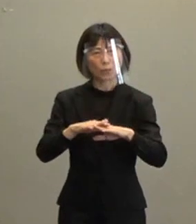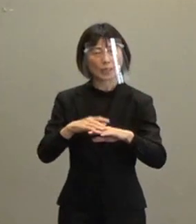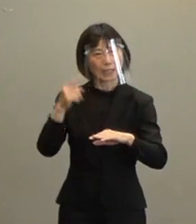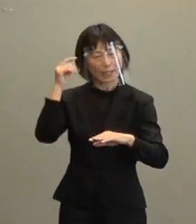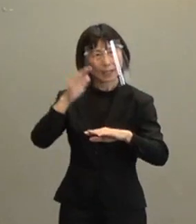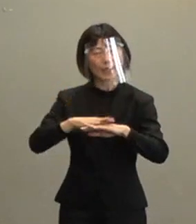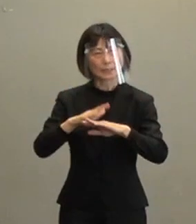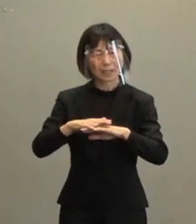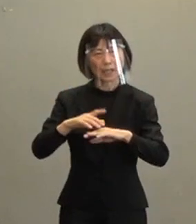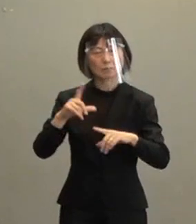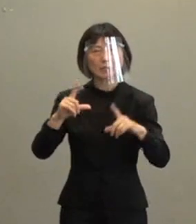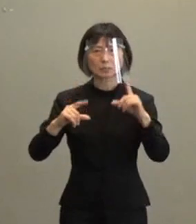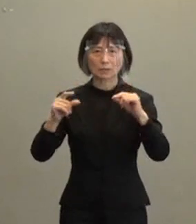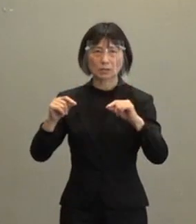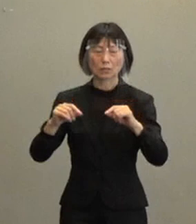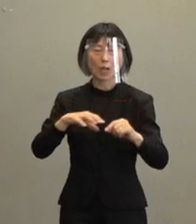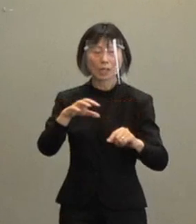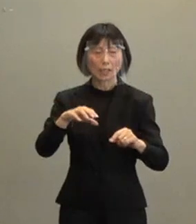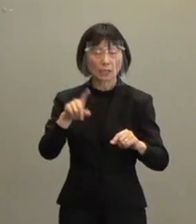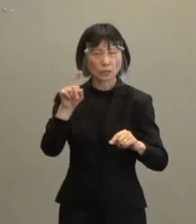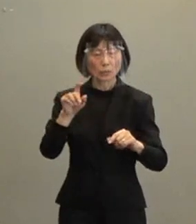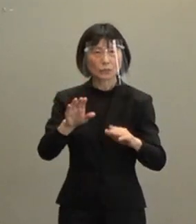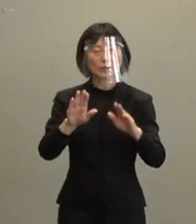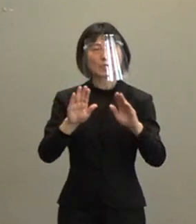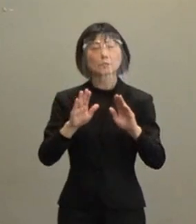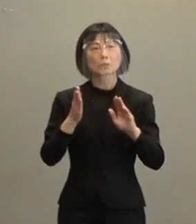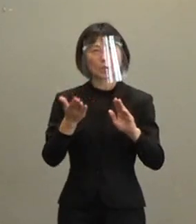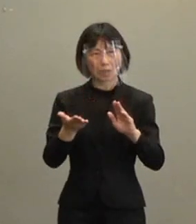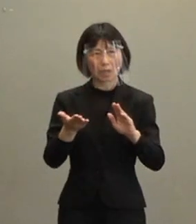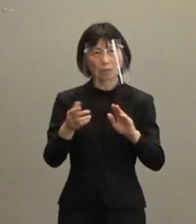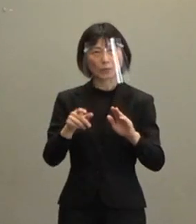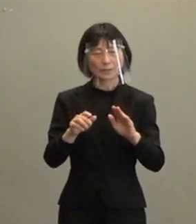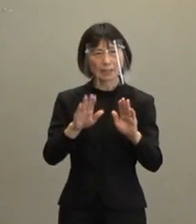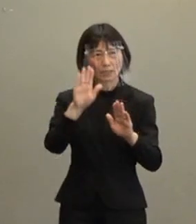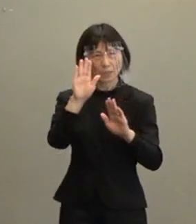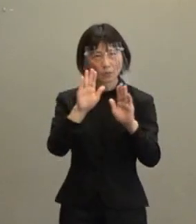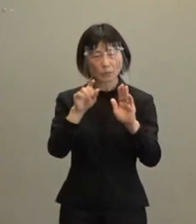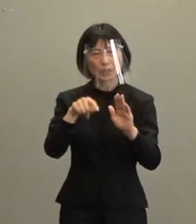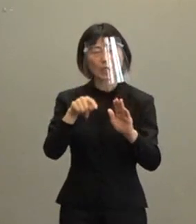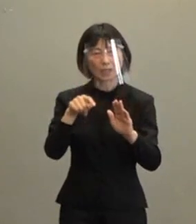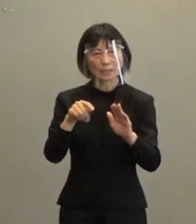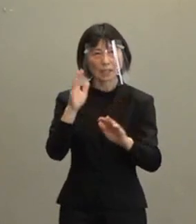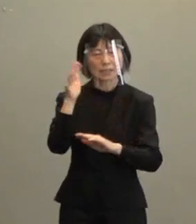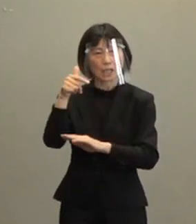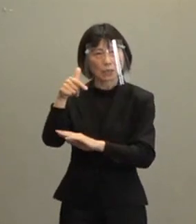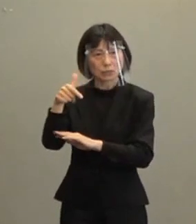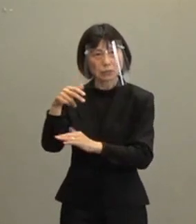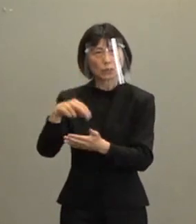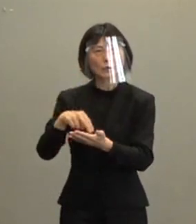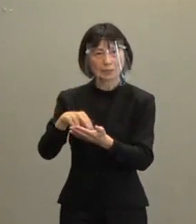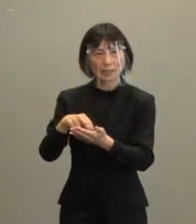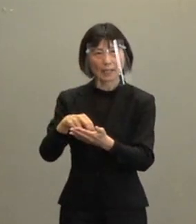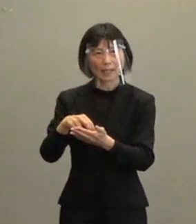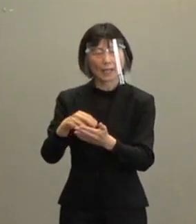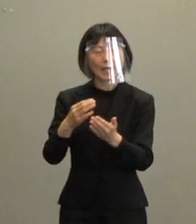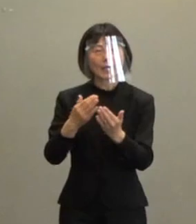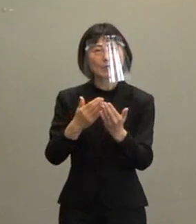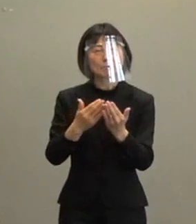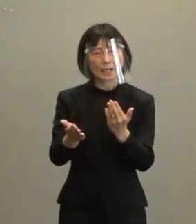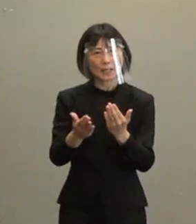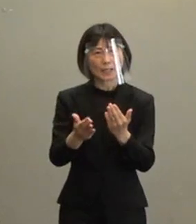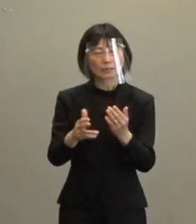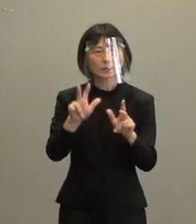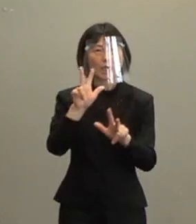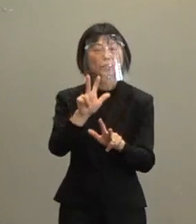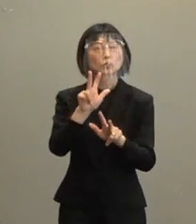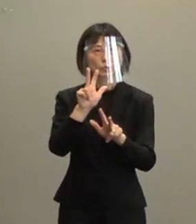が、この点をどう受け止めていくかですね、またこうした現状の中、政府としても、例えば明確なルールだったり、旗